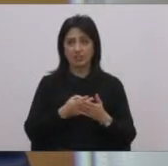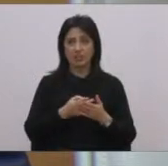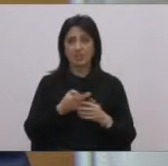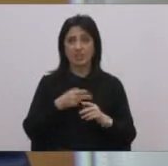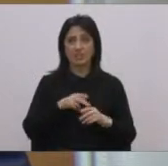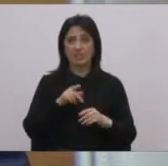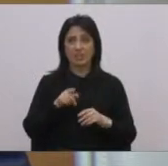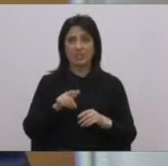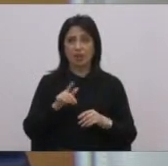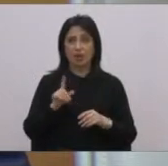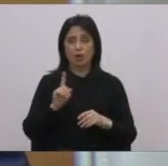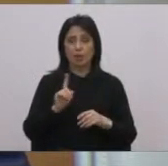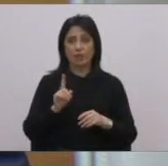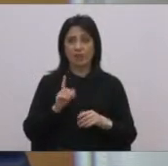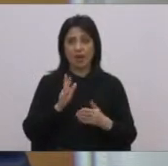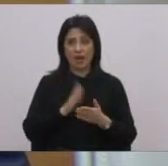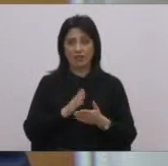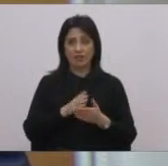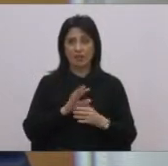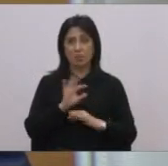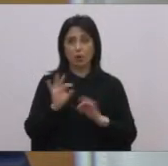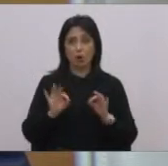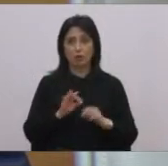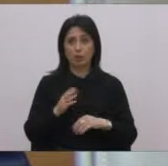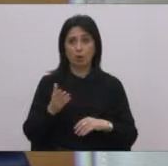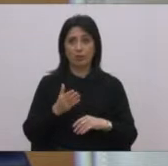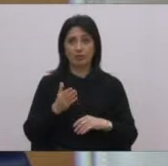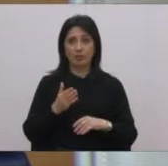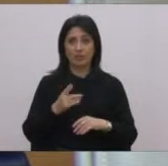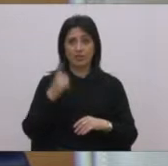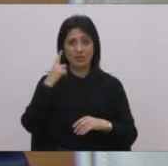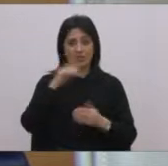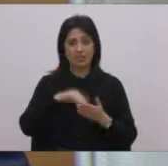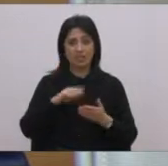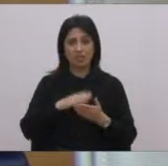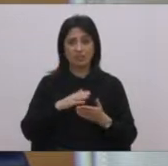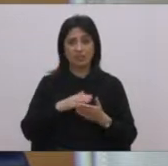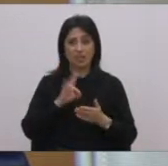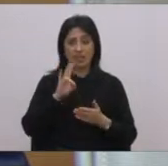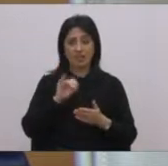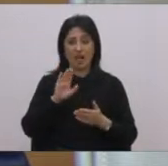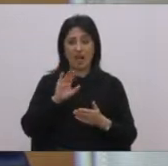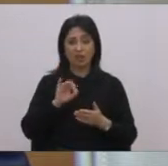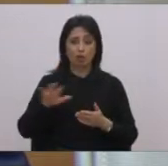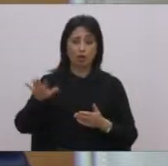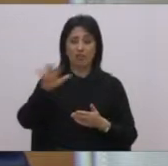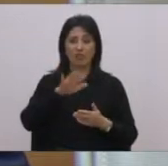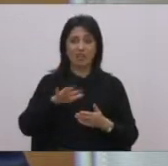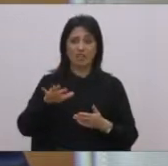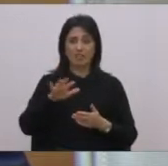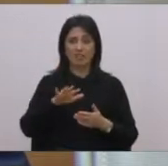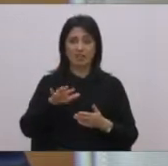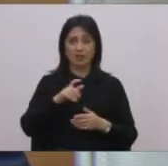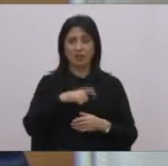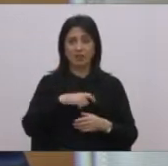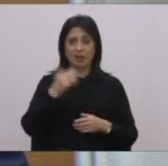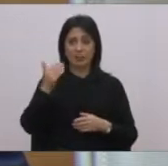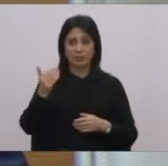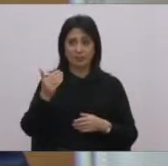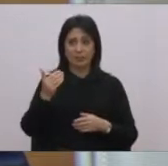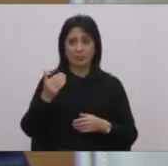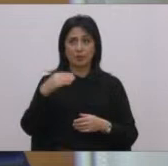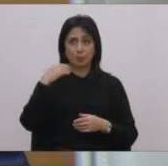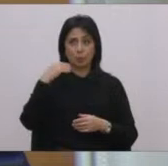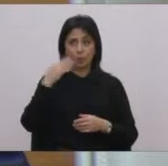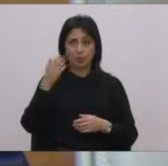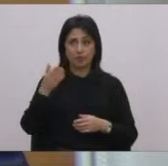Is Romai aris proiecti, romnis inițiatori aris NATO-s kveqnis NATO-s tsevri kveqana